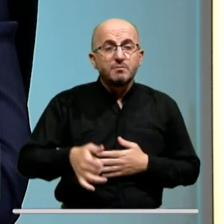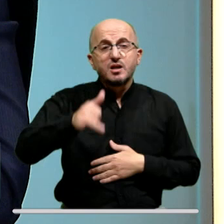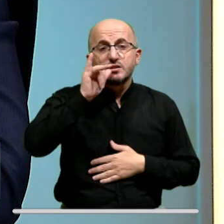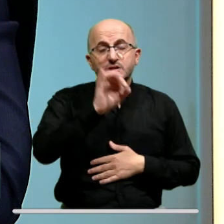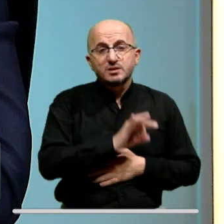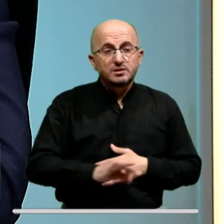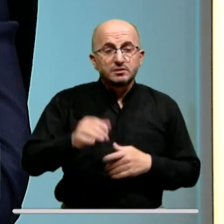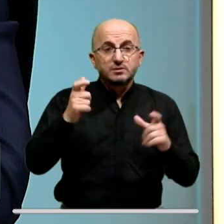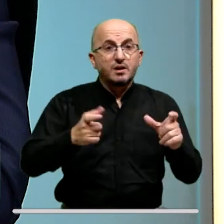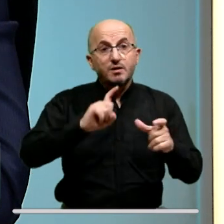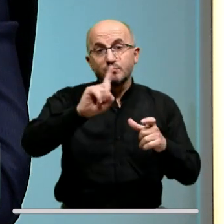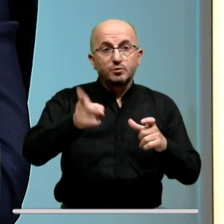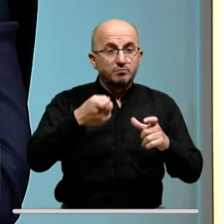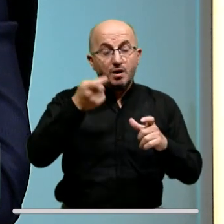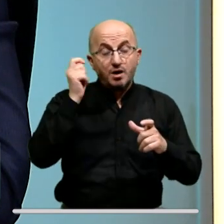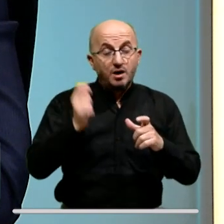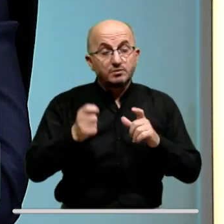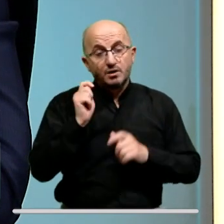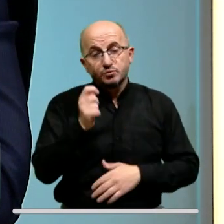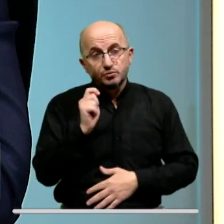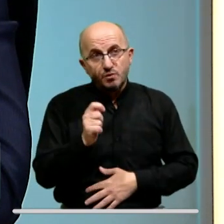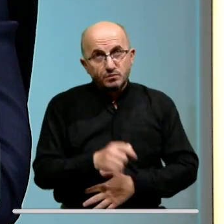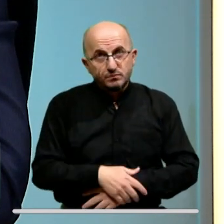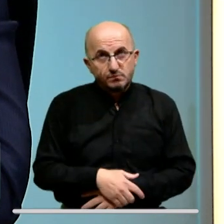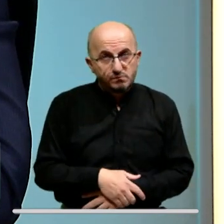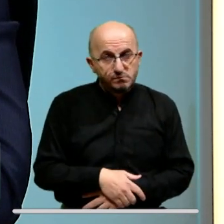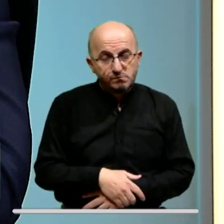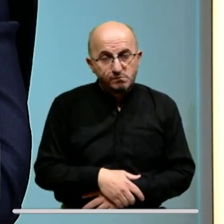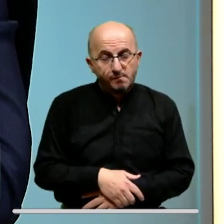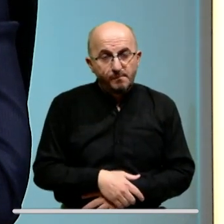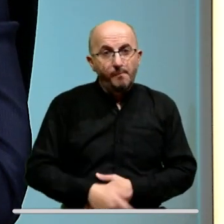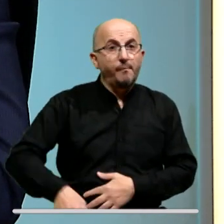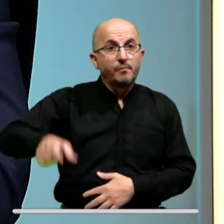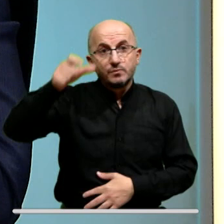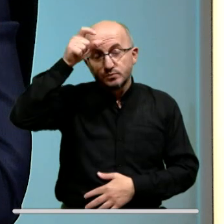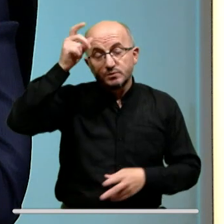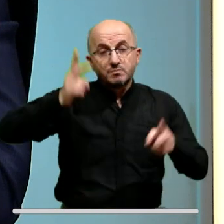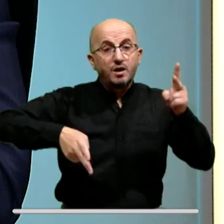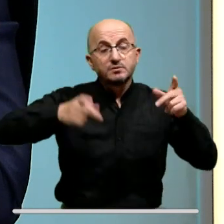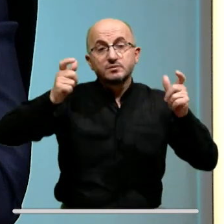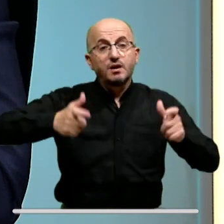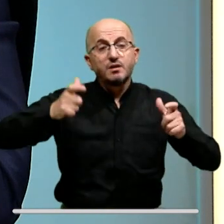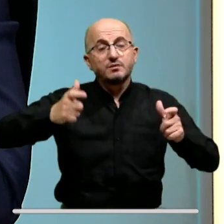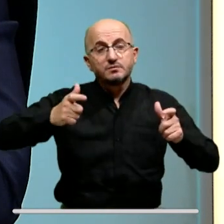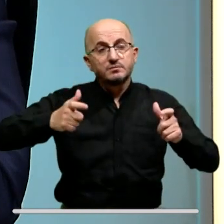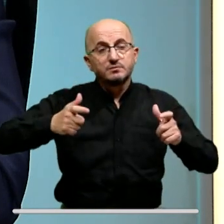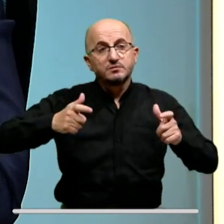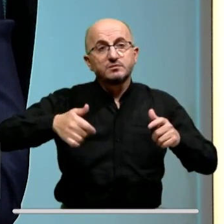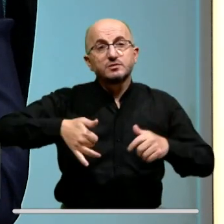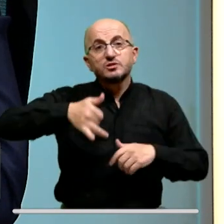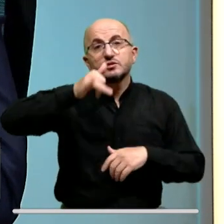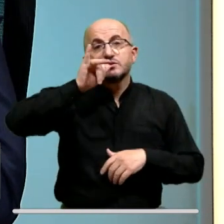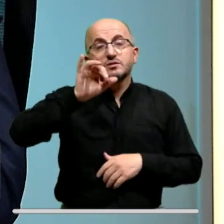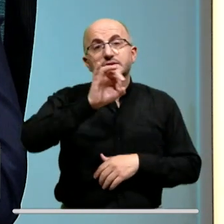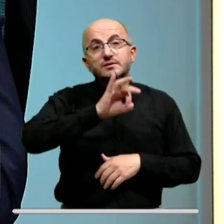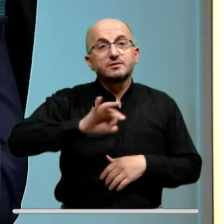yer bulmak gerçekten zor. Veya Türkiye'nin bazı yerlerinde ne acıdır ki içkisiz otel